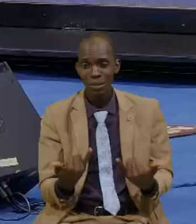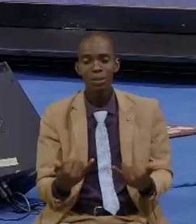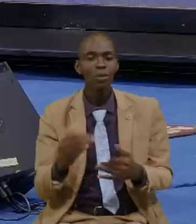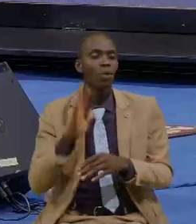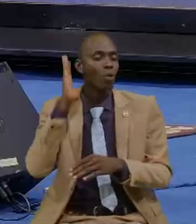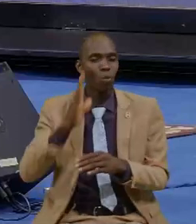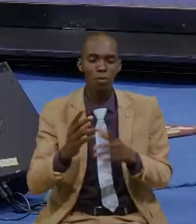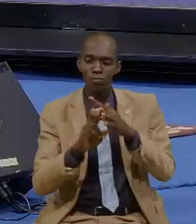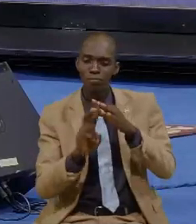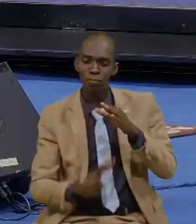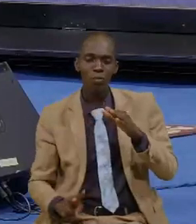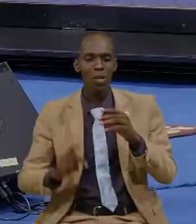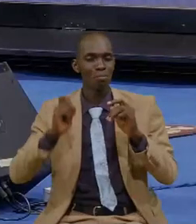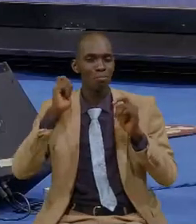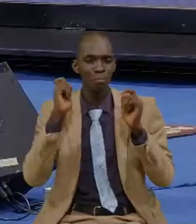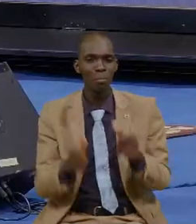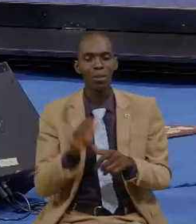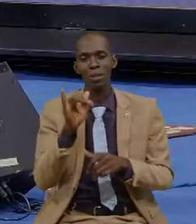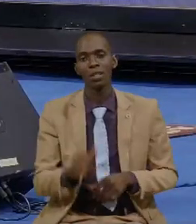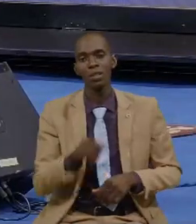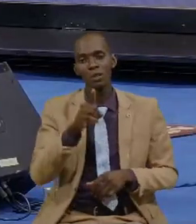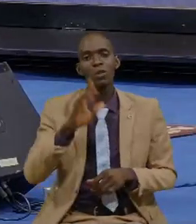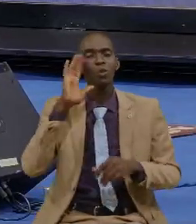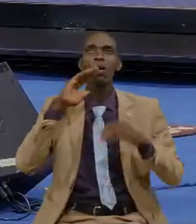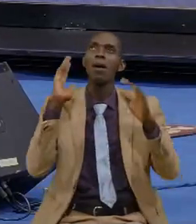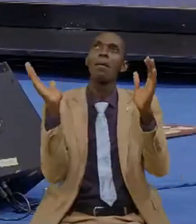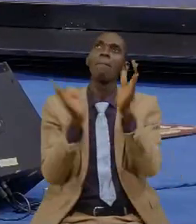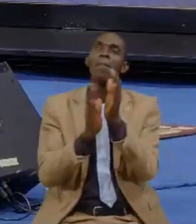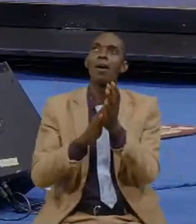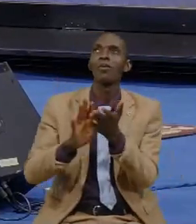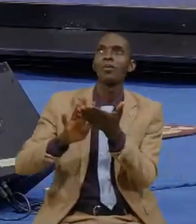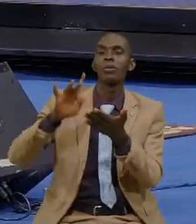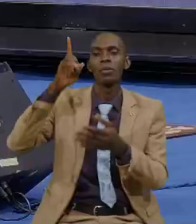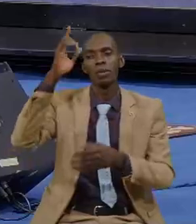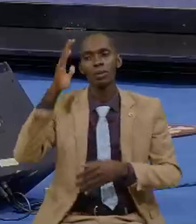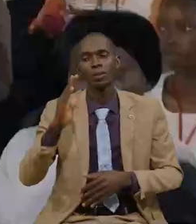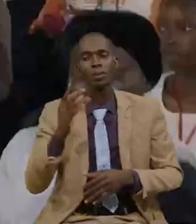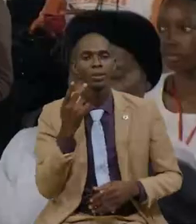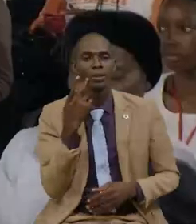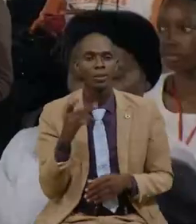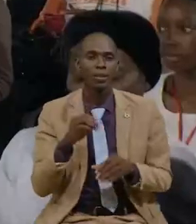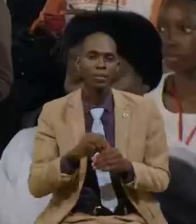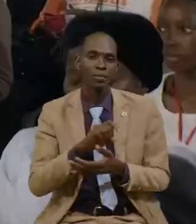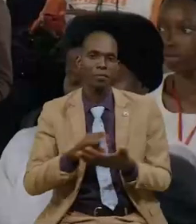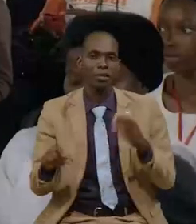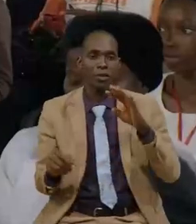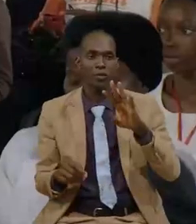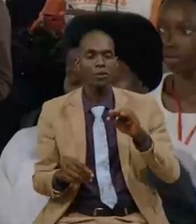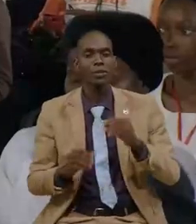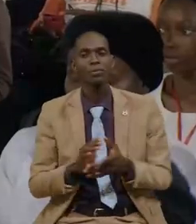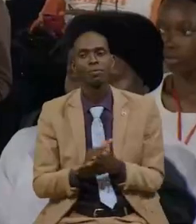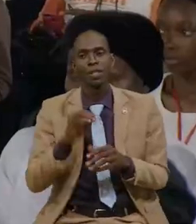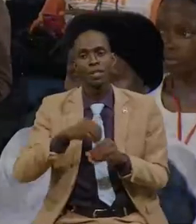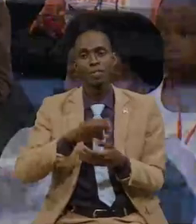tout disparaîtra à l'instant et vous glorifierez Dieu.